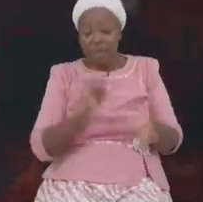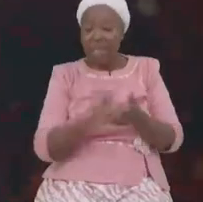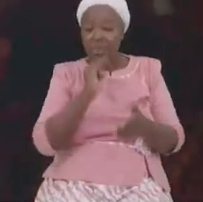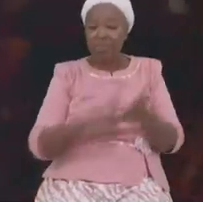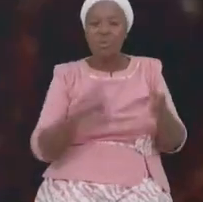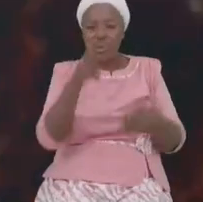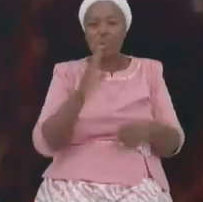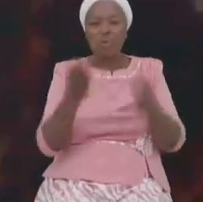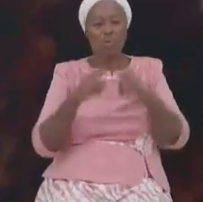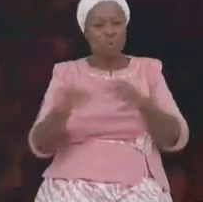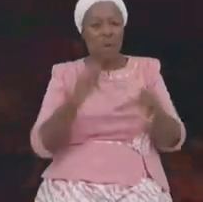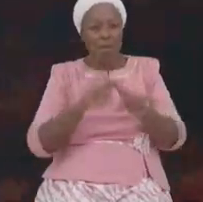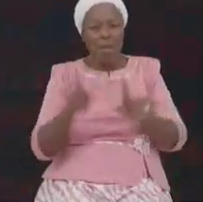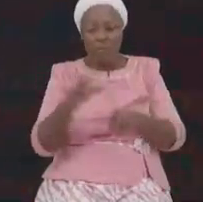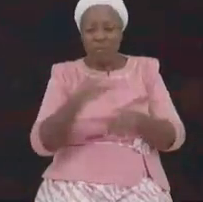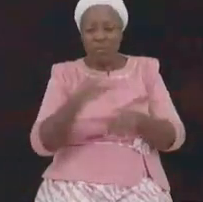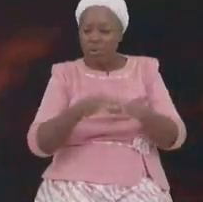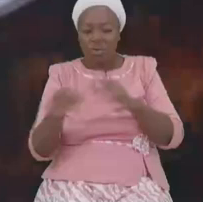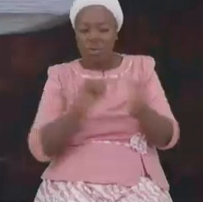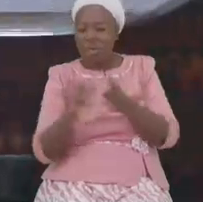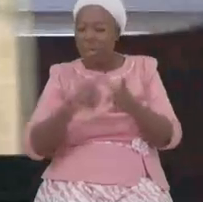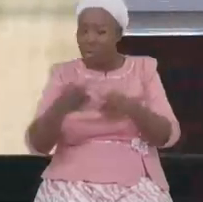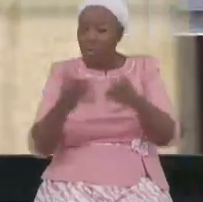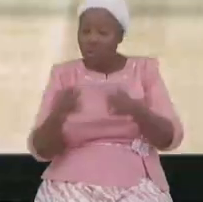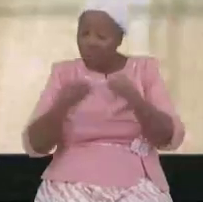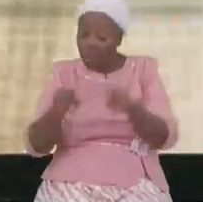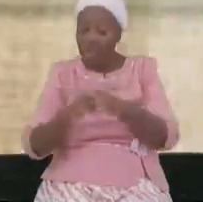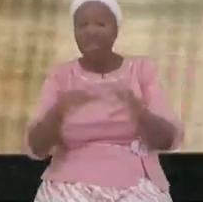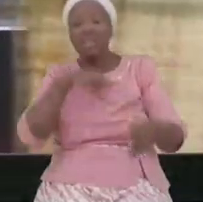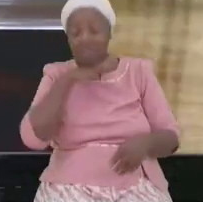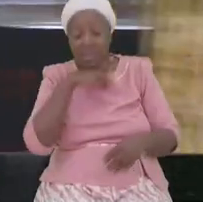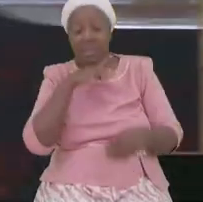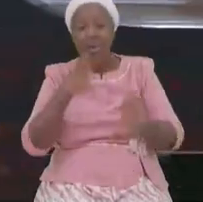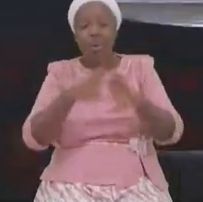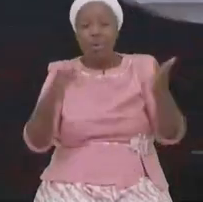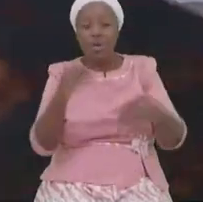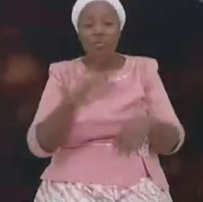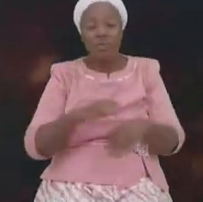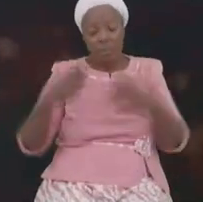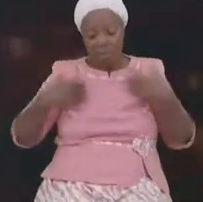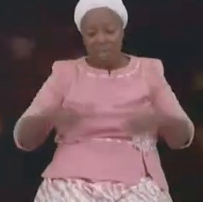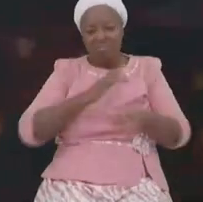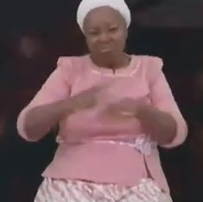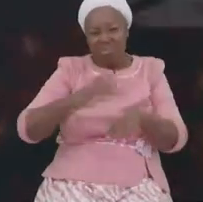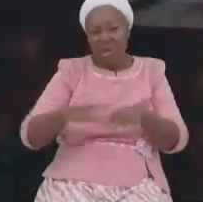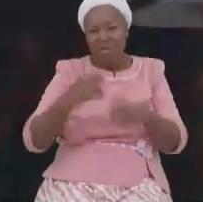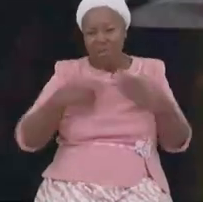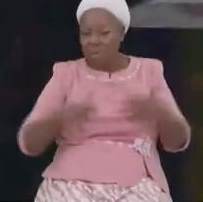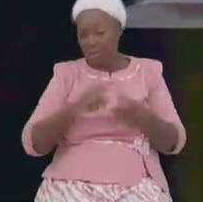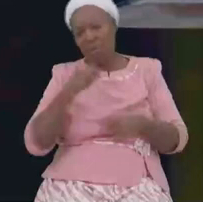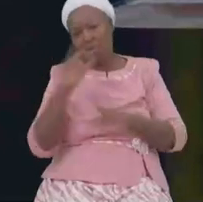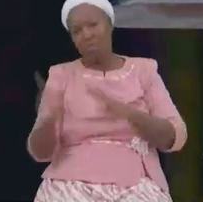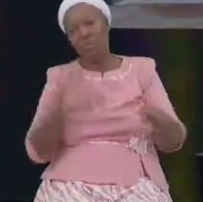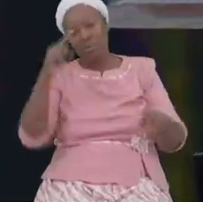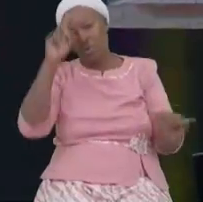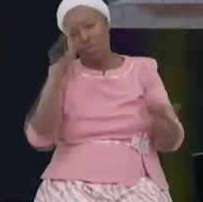ne veux pas le faire, et tu veux continuer dans cette exposition souillée, tu n'es pas prêt pour l'alliance du Seigneur. Tu